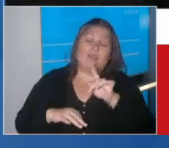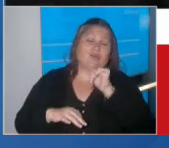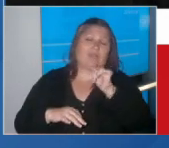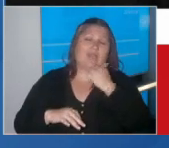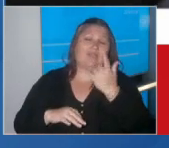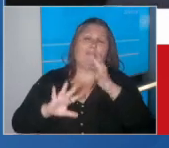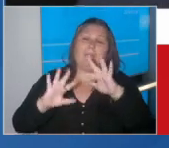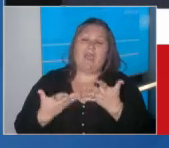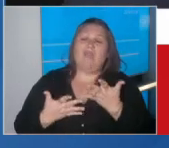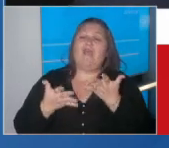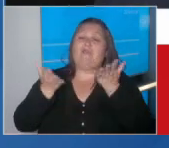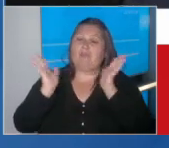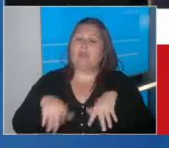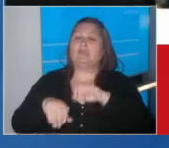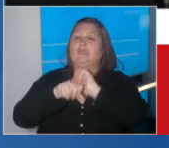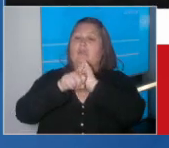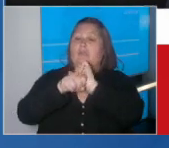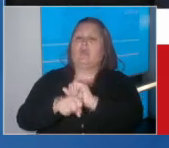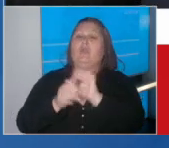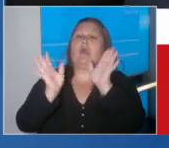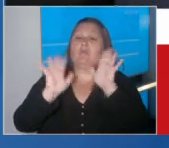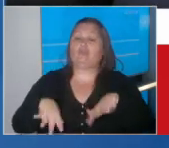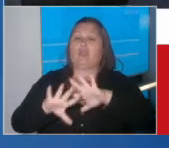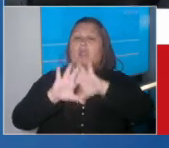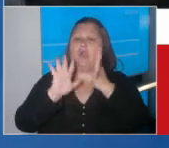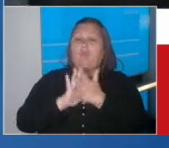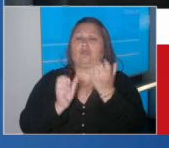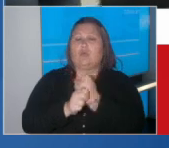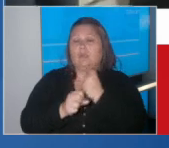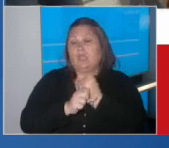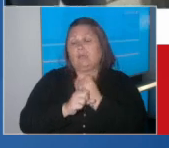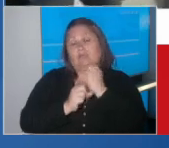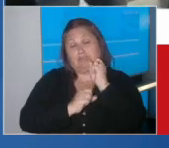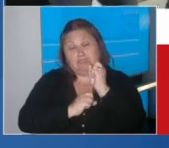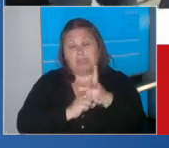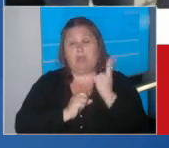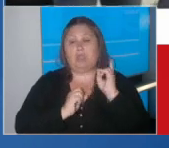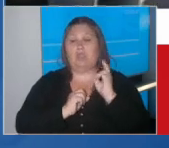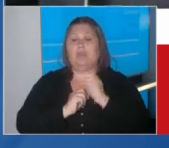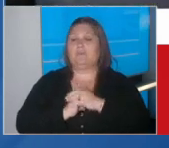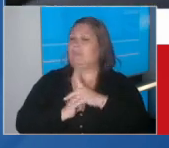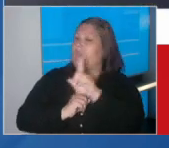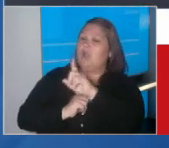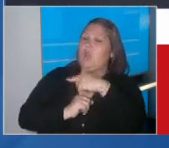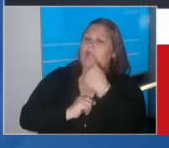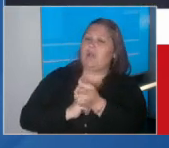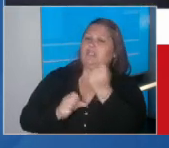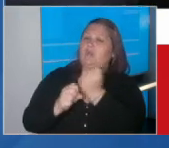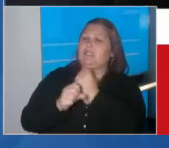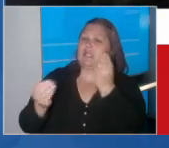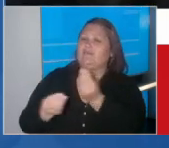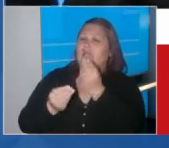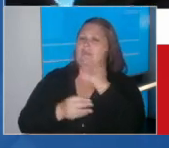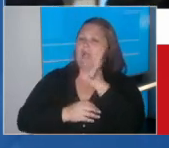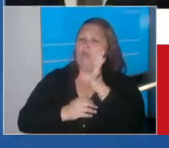בכל זאת תתמכו בנתניהו למרות כל מה שהוא עושה, אז אוקיי, אז מי שהולך לא אחרי כזה בן אדם